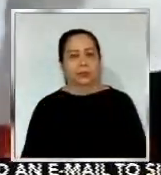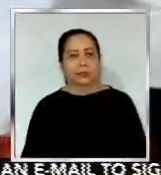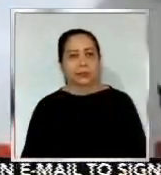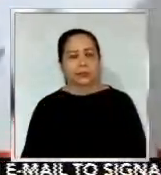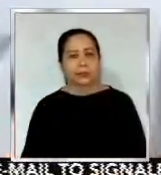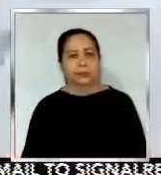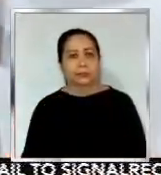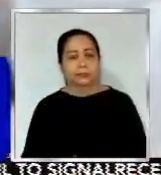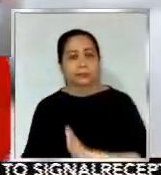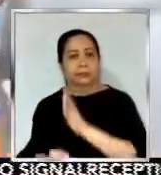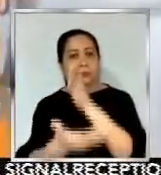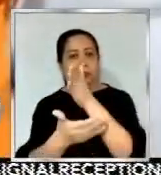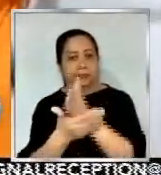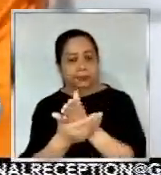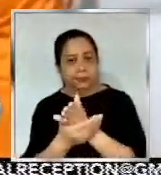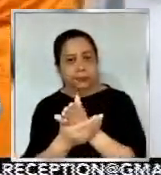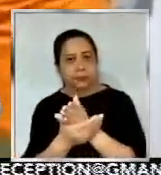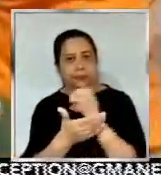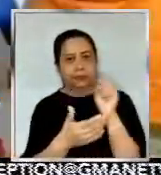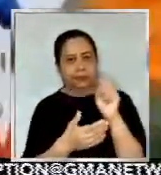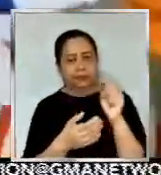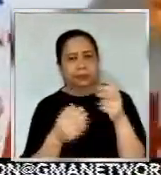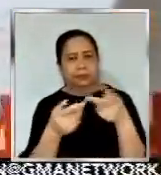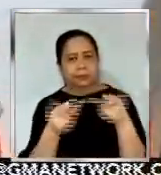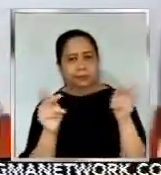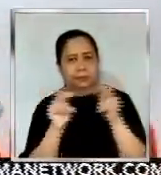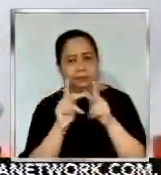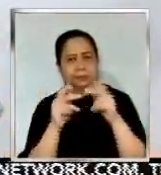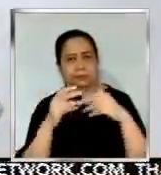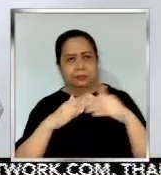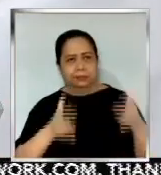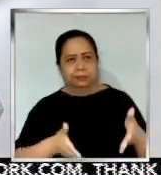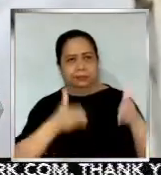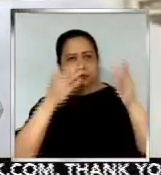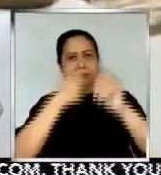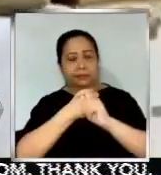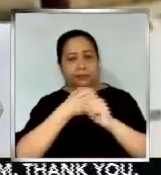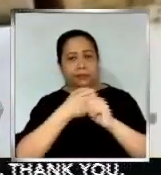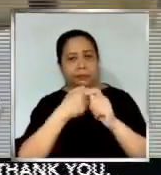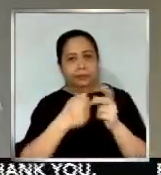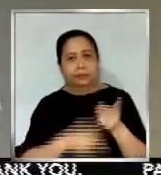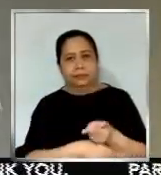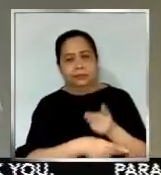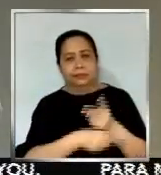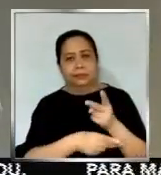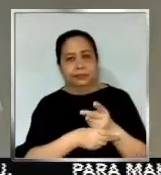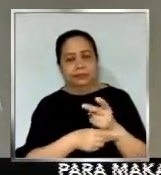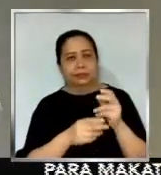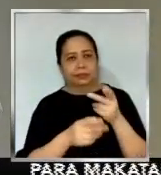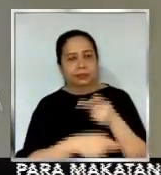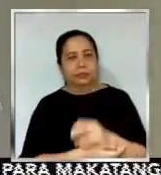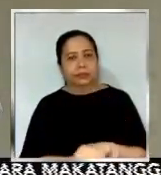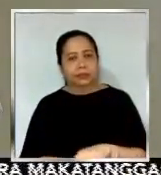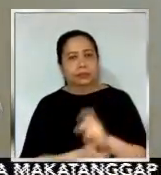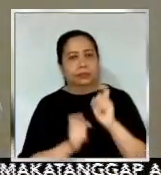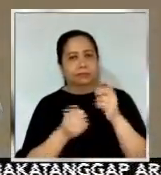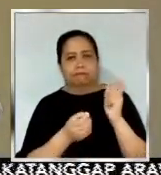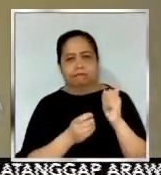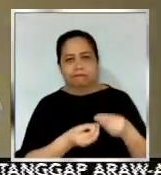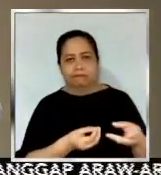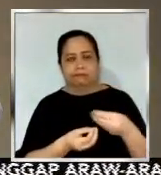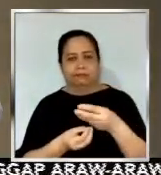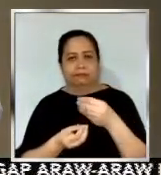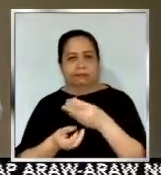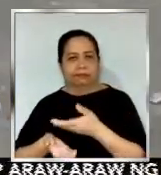Pagdating sa Sagnyay Complex Building, na pansamantalang kumakalinga sa mga lumikas, agad namin pinamigay ang mga dalang